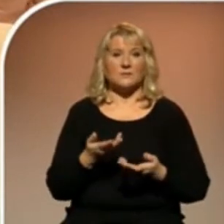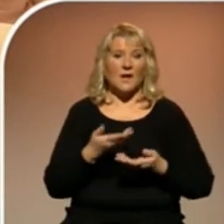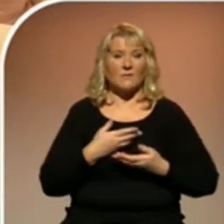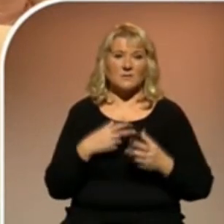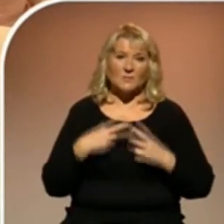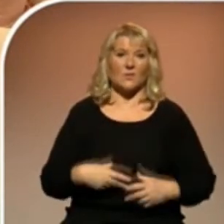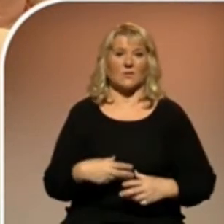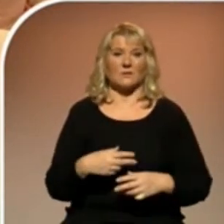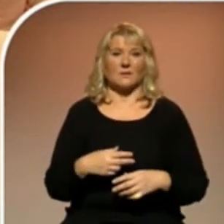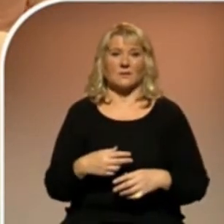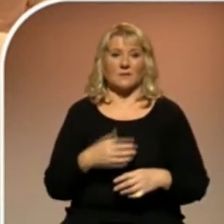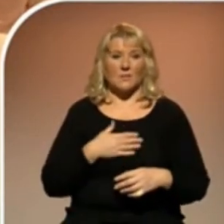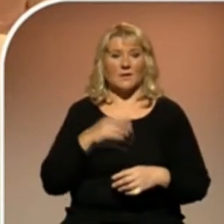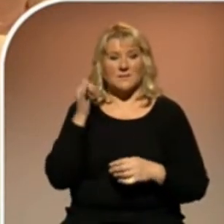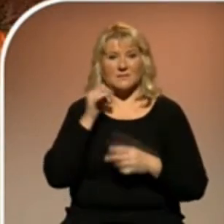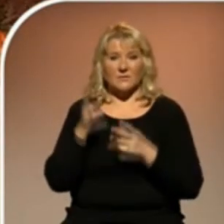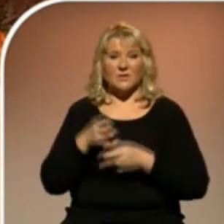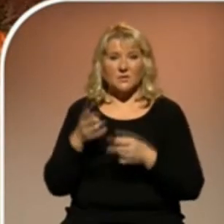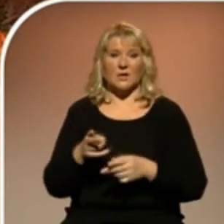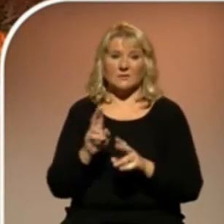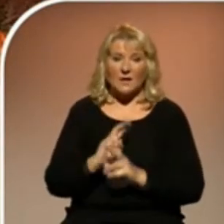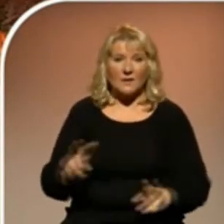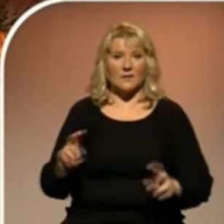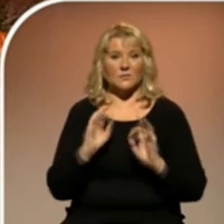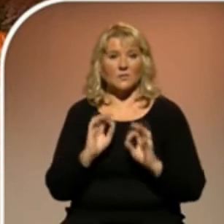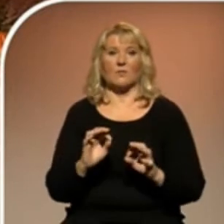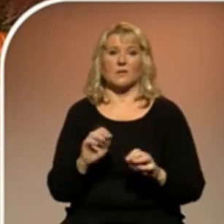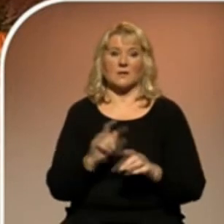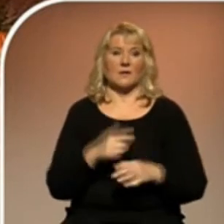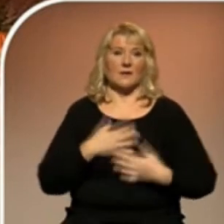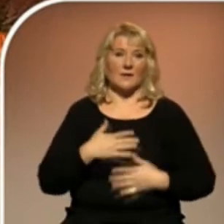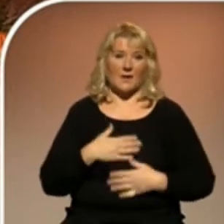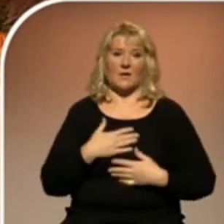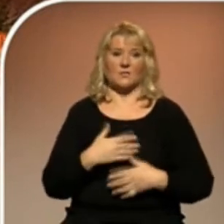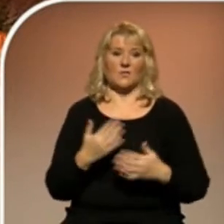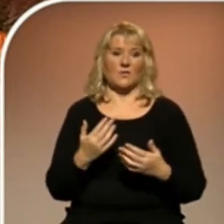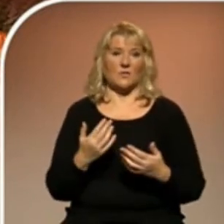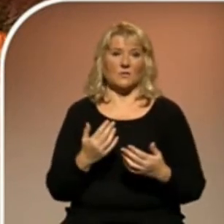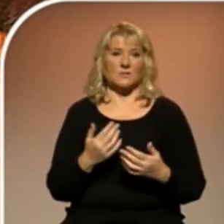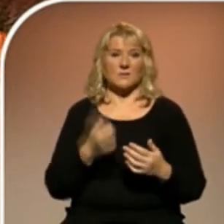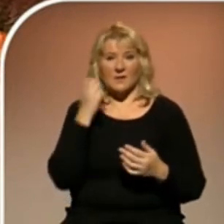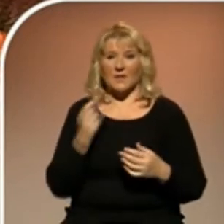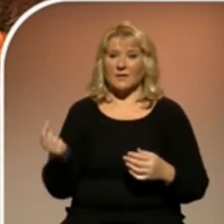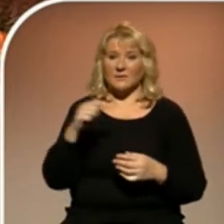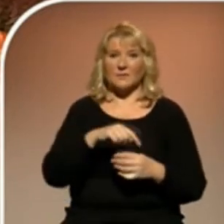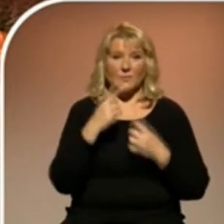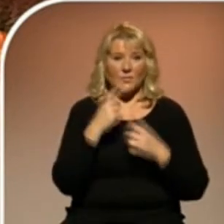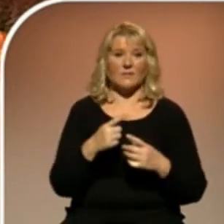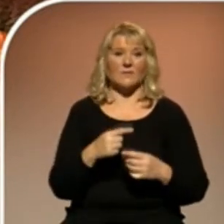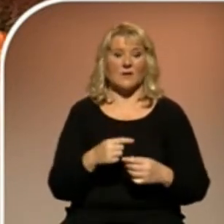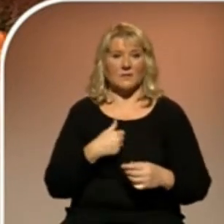teda mám v pořádku zvířata, že jsou v pohodě, a taky radost z návštěvníků, když přijdou